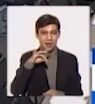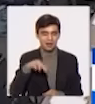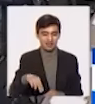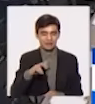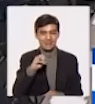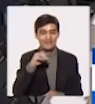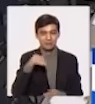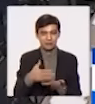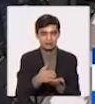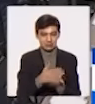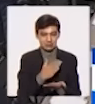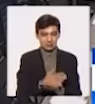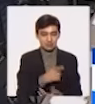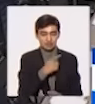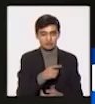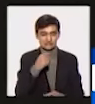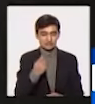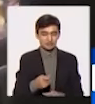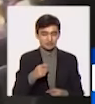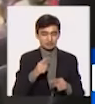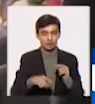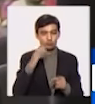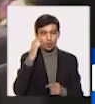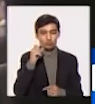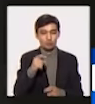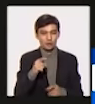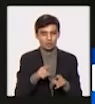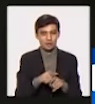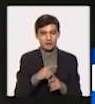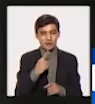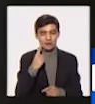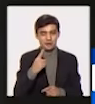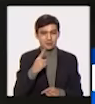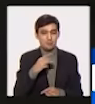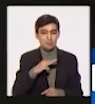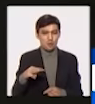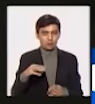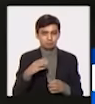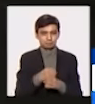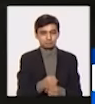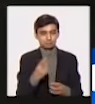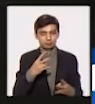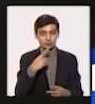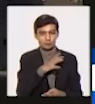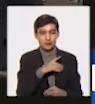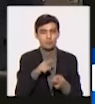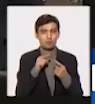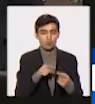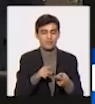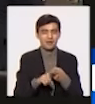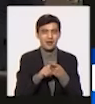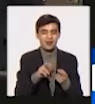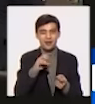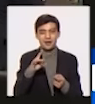өткен ОПЕК отырысында Сауд Арабиясы қара алтын өндіруді 1,5 миллион баррельге азайтуды ұсынған. Себебі коронавирусқа байланысты мұнайға